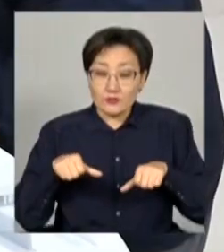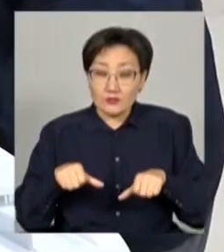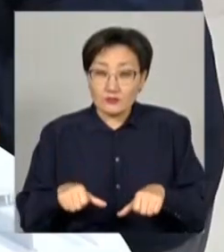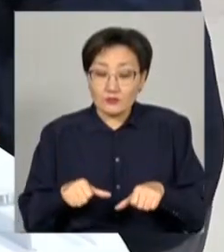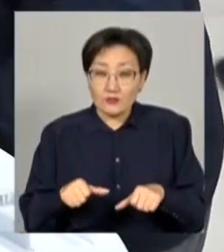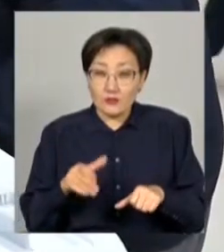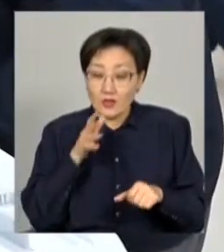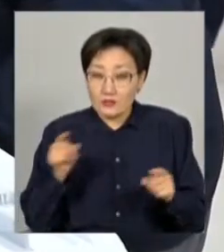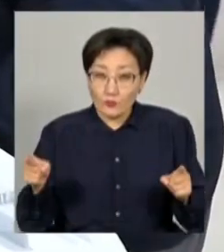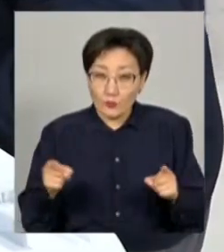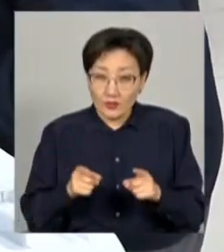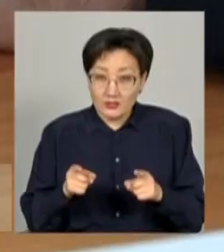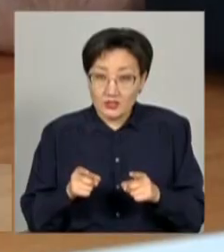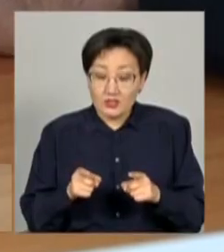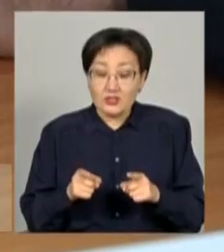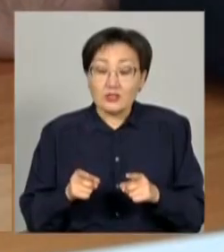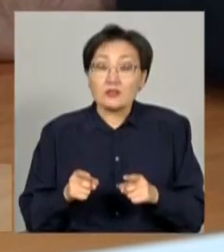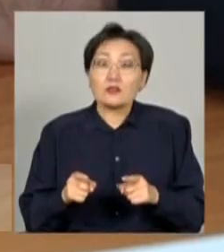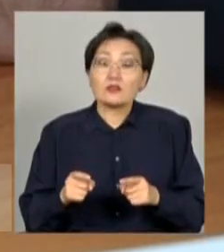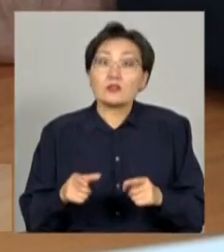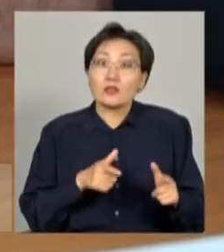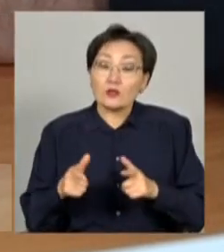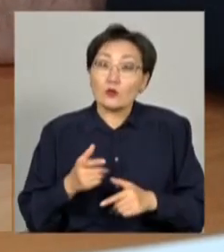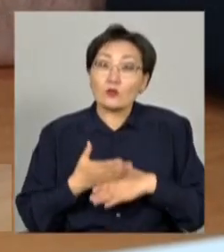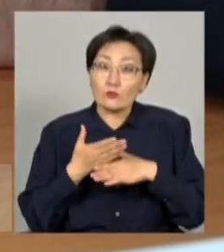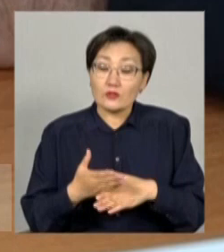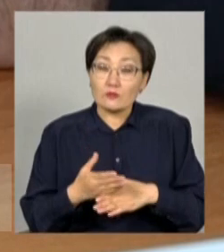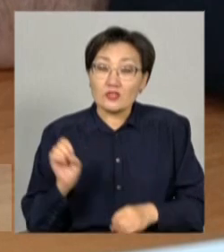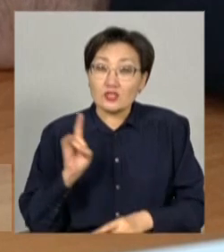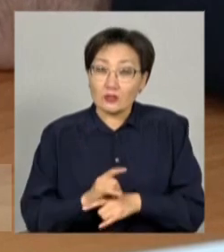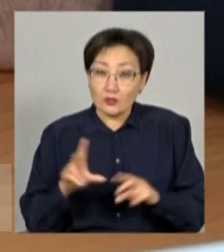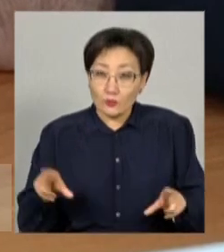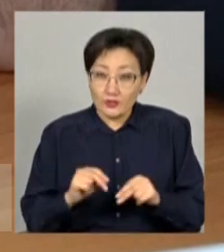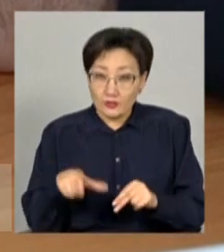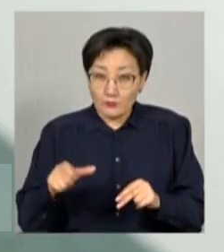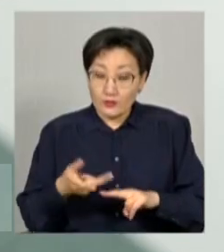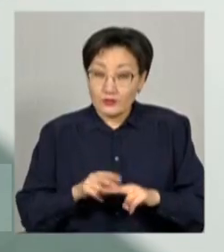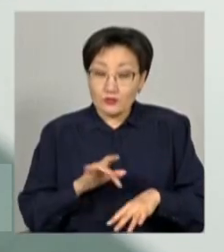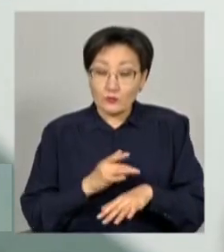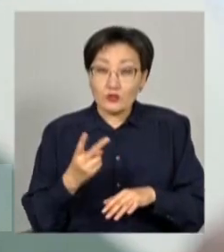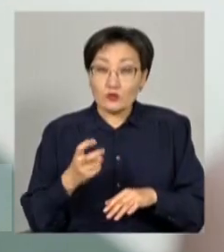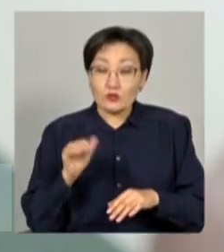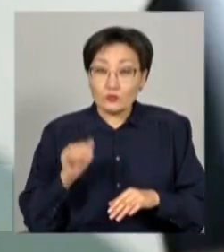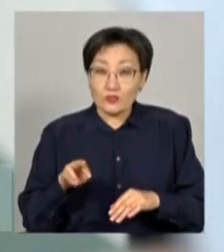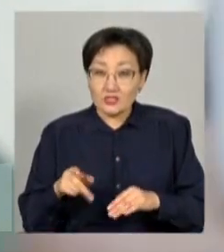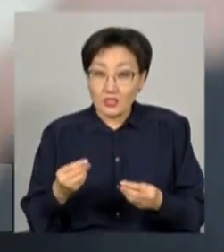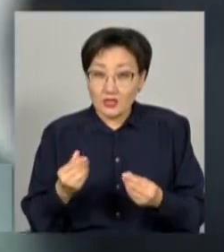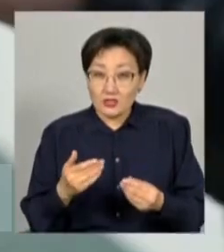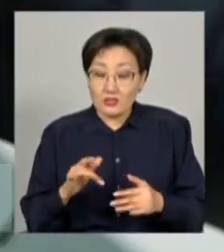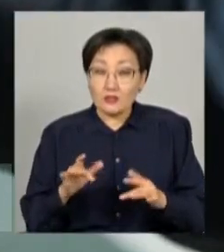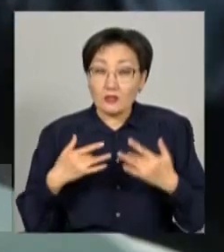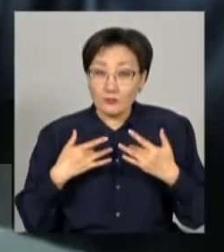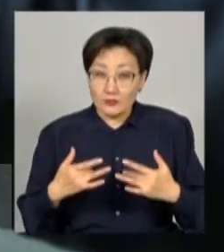аз уақыттың ішінде шығарып беремін деп жалған уәде беретіндер дейді құзырлы орган өкілдері. Олар бұл қызмет үшін 200 мың теңге сұрайтын